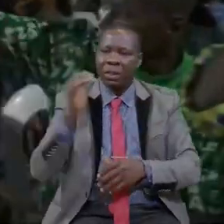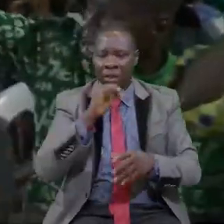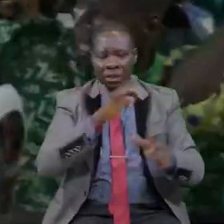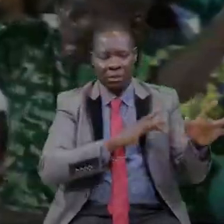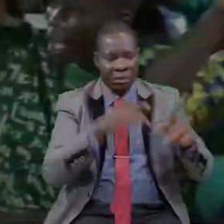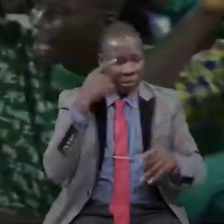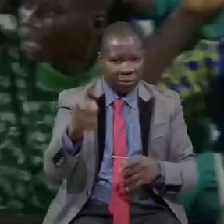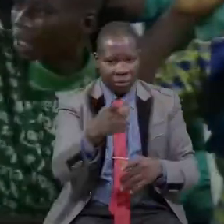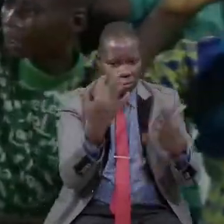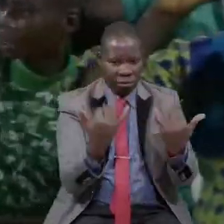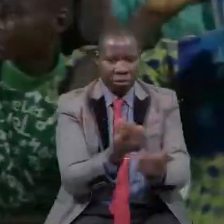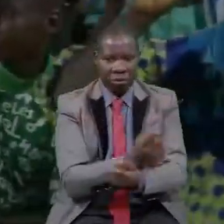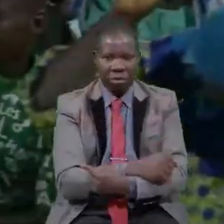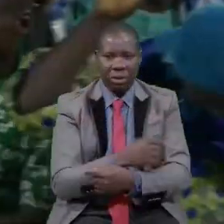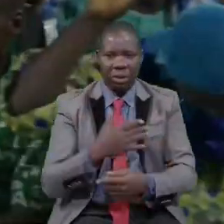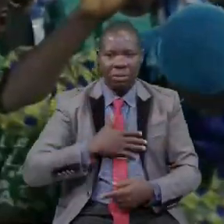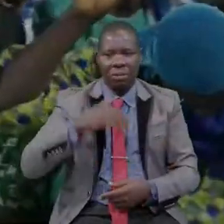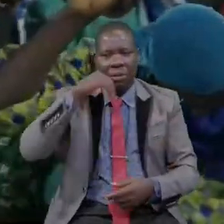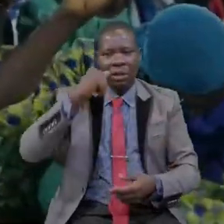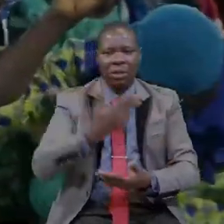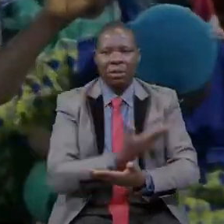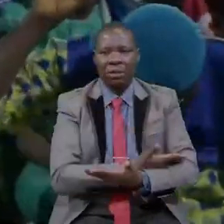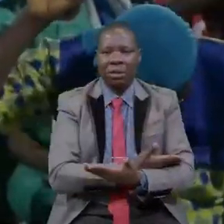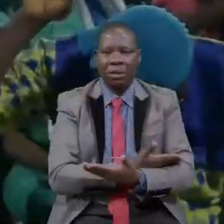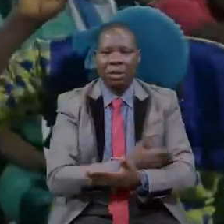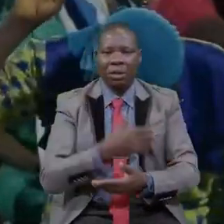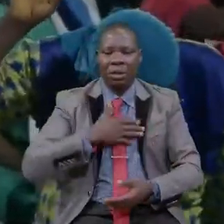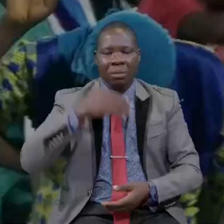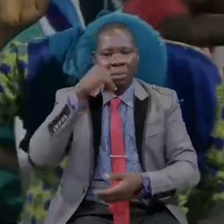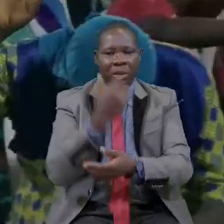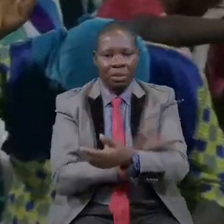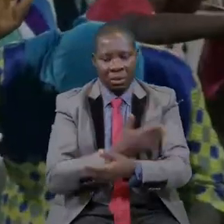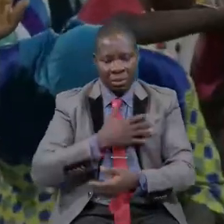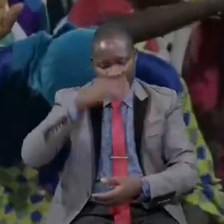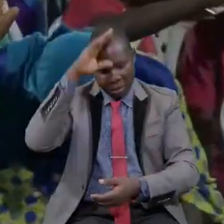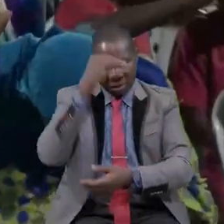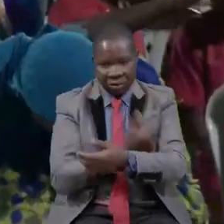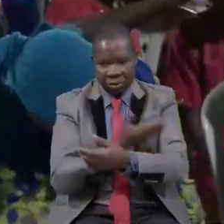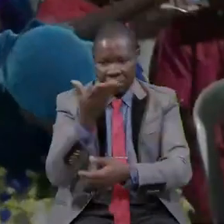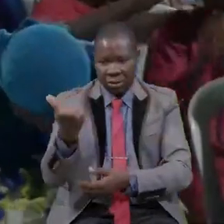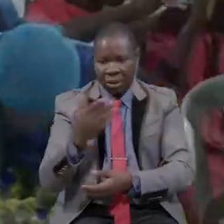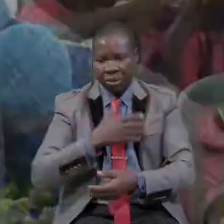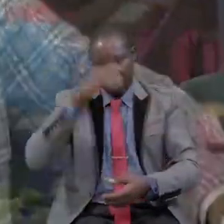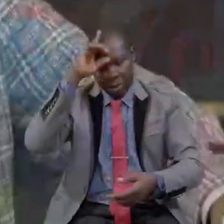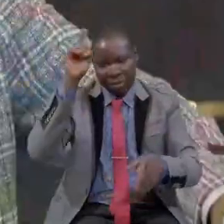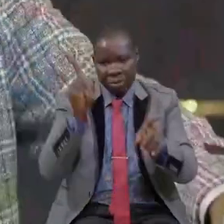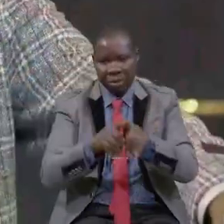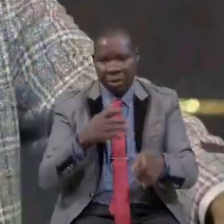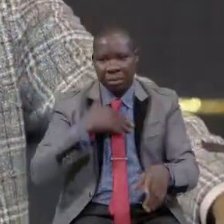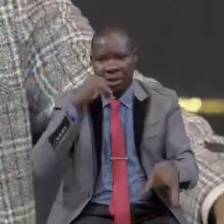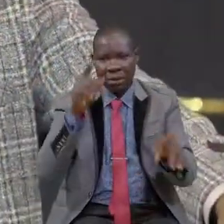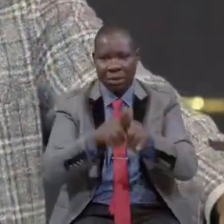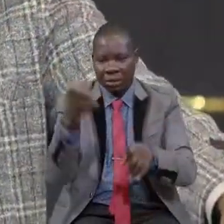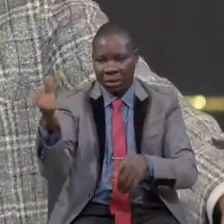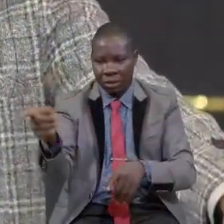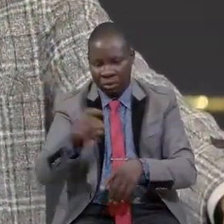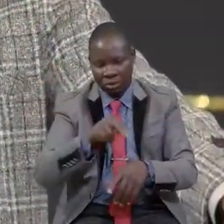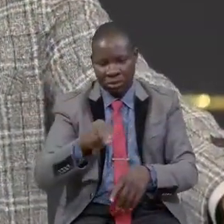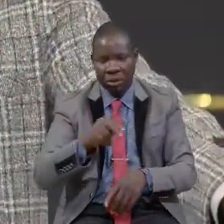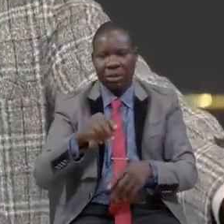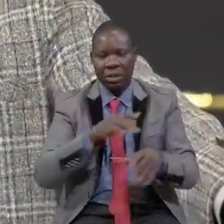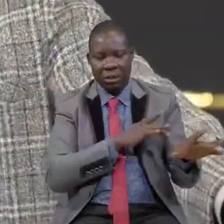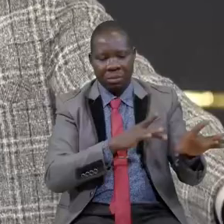toi. Car la miséricorde est auprès de l'Éternel. Ma fille, mon fils là-bas, mon frère, ma soeur là-bas, tu as besoin de